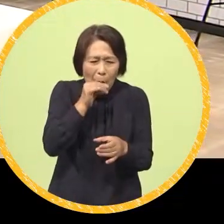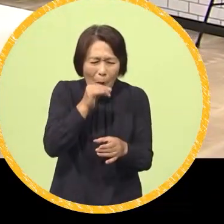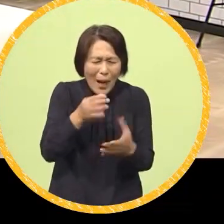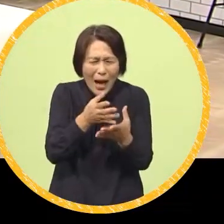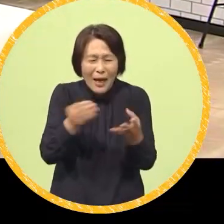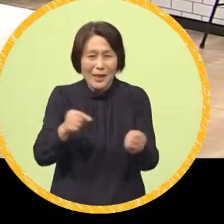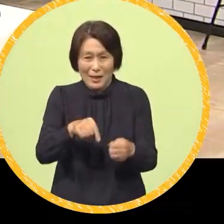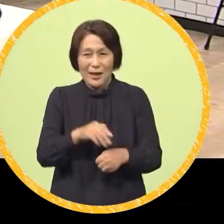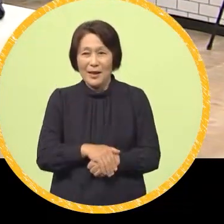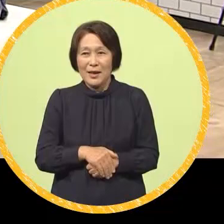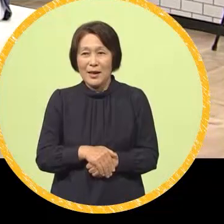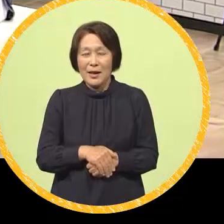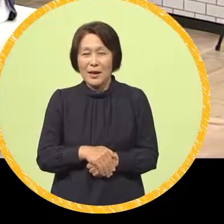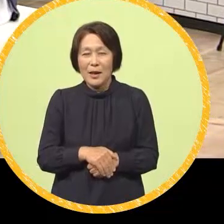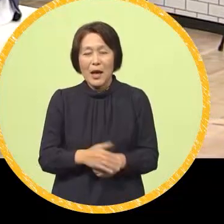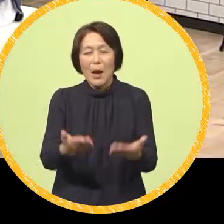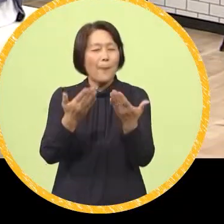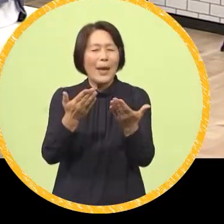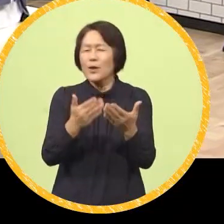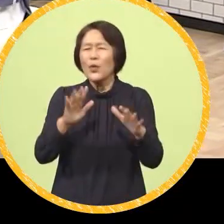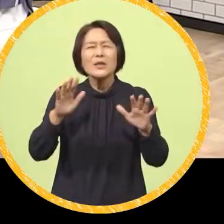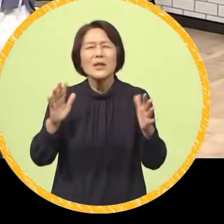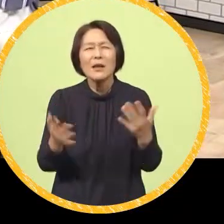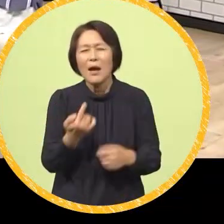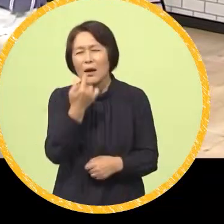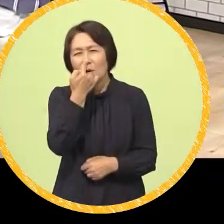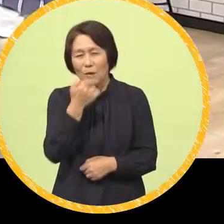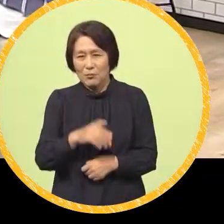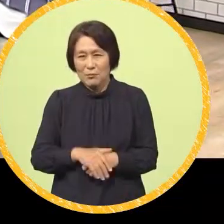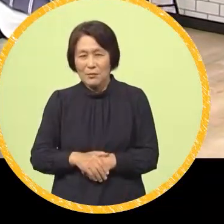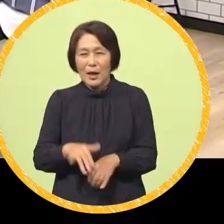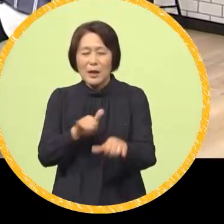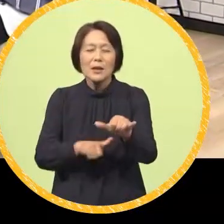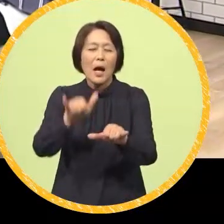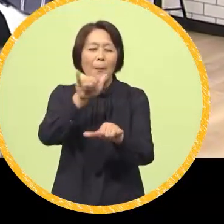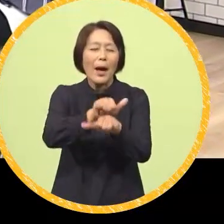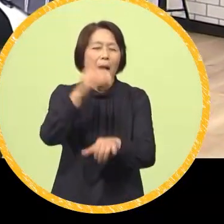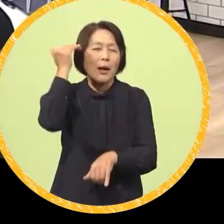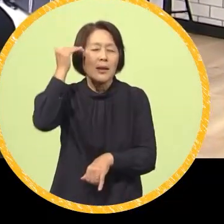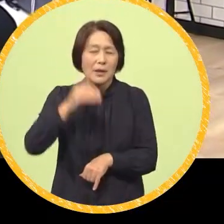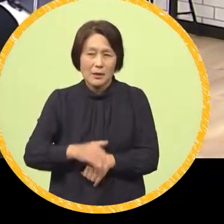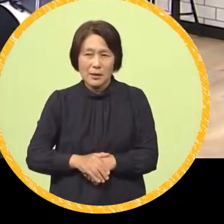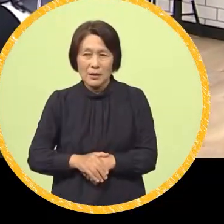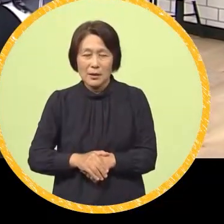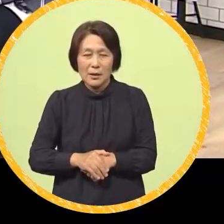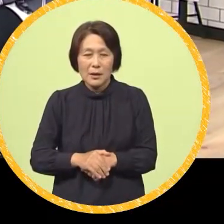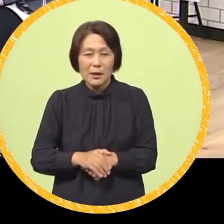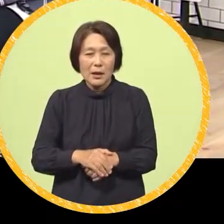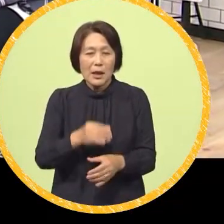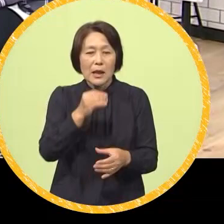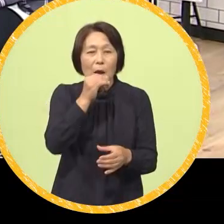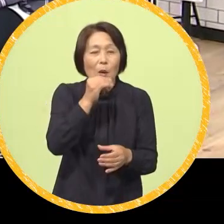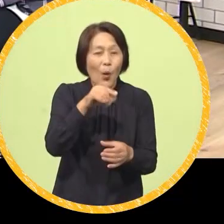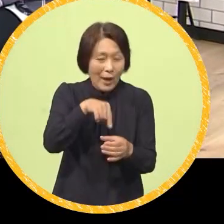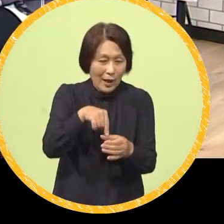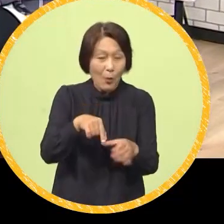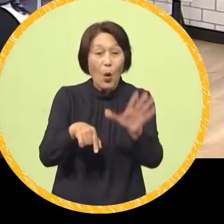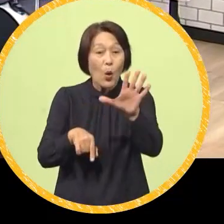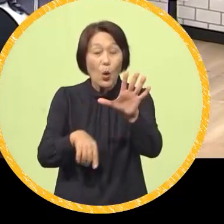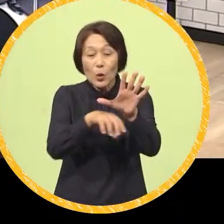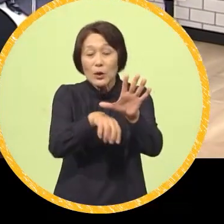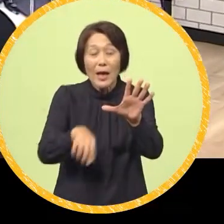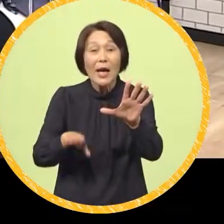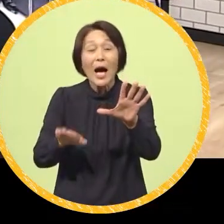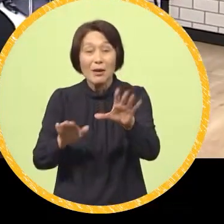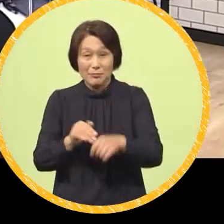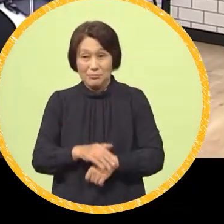さもう全然勉強してないのそれはやばい、 ね、おすすめのタピオカ屋は もうね5個ぐらいある。ちょっ